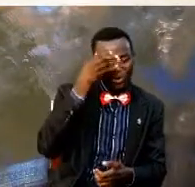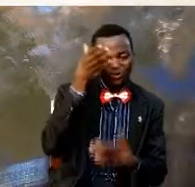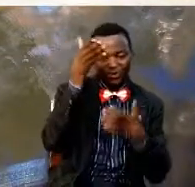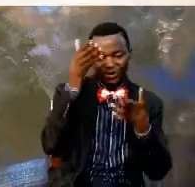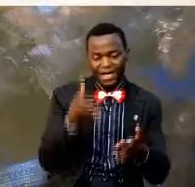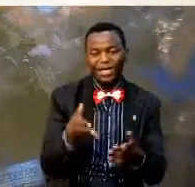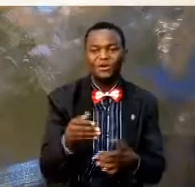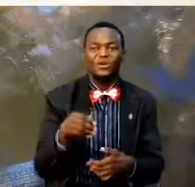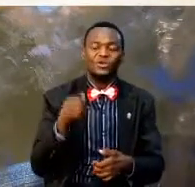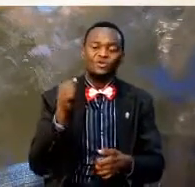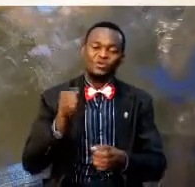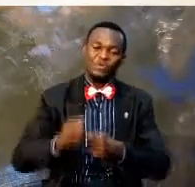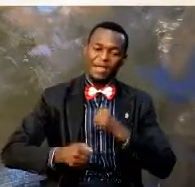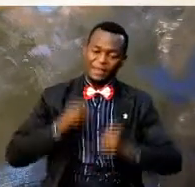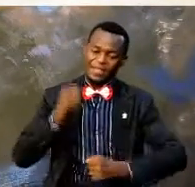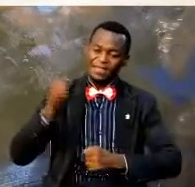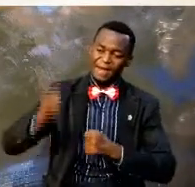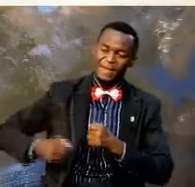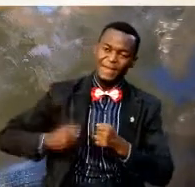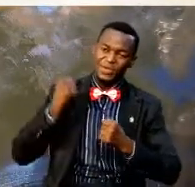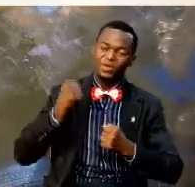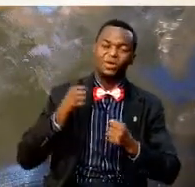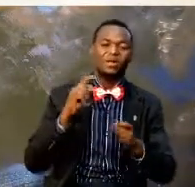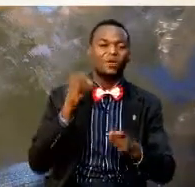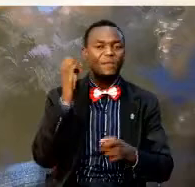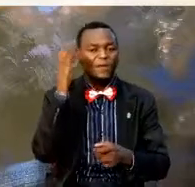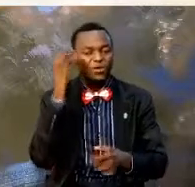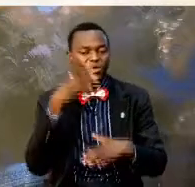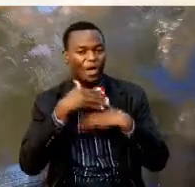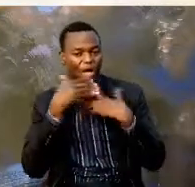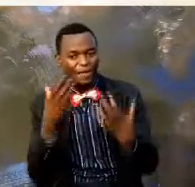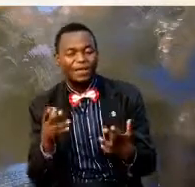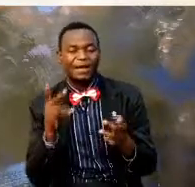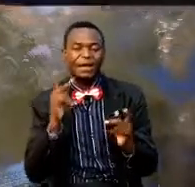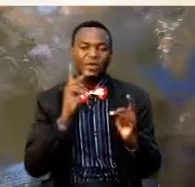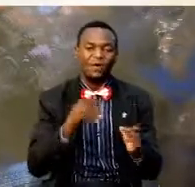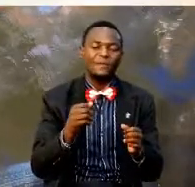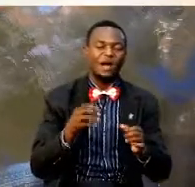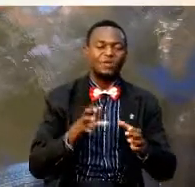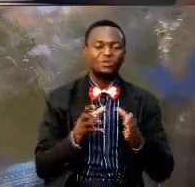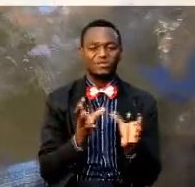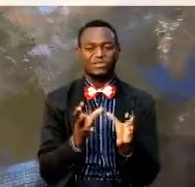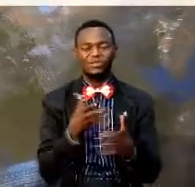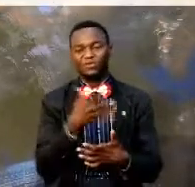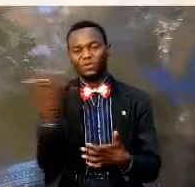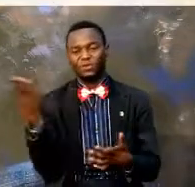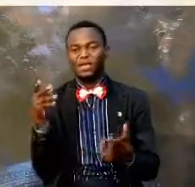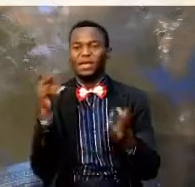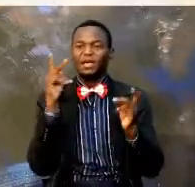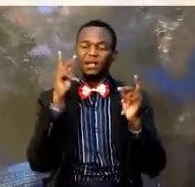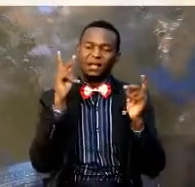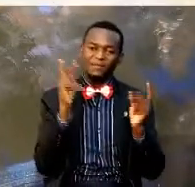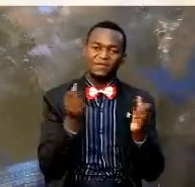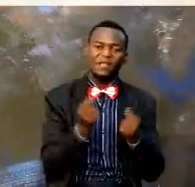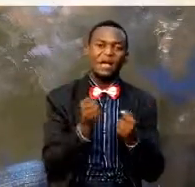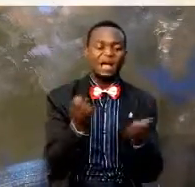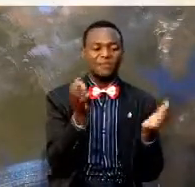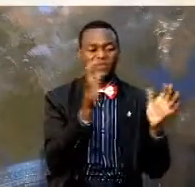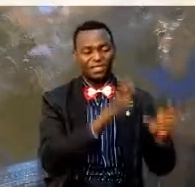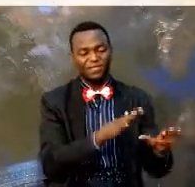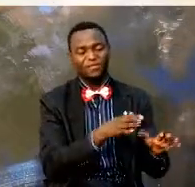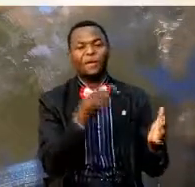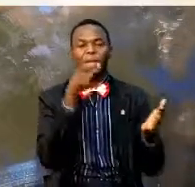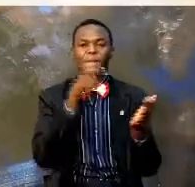leo. Tunapiga mbio kana kwamba hakuna magonjwa, kana kwamba hakuna vitisho vyovyote, kana kwamba hakuna kifo,